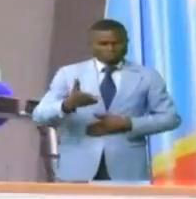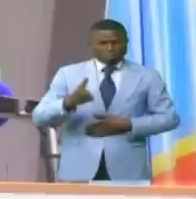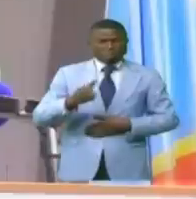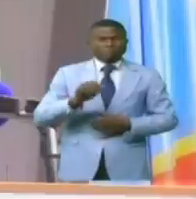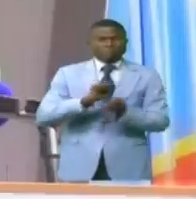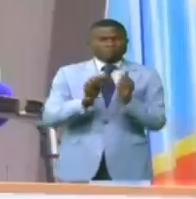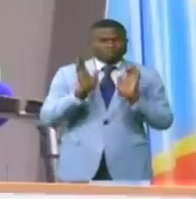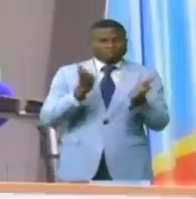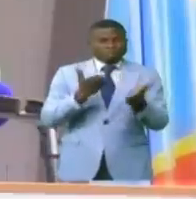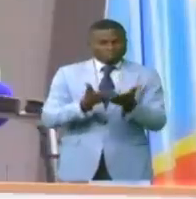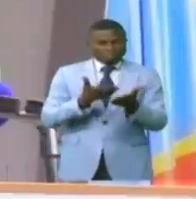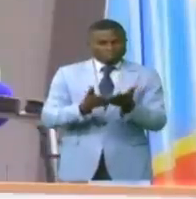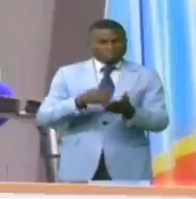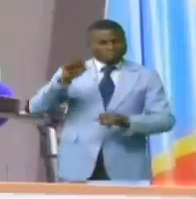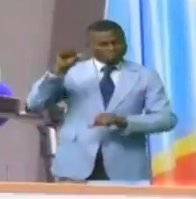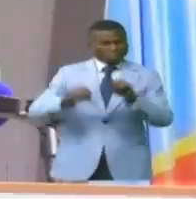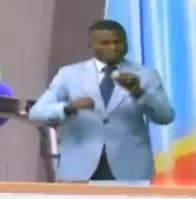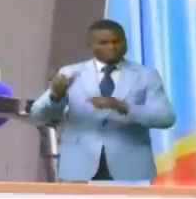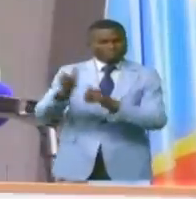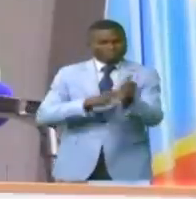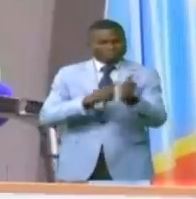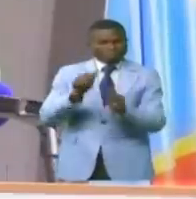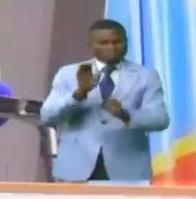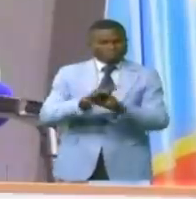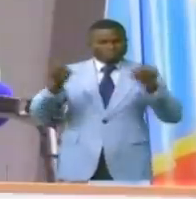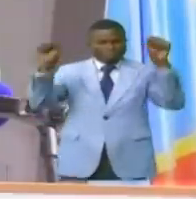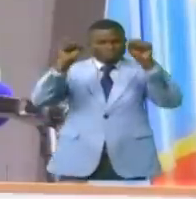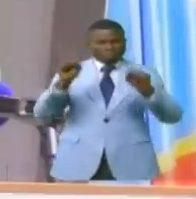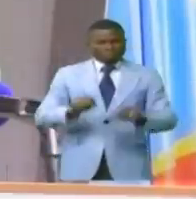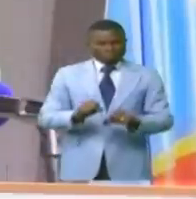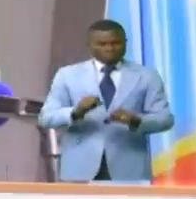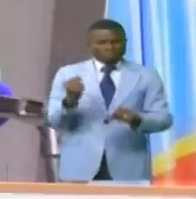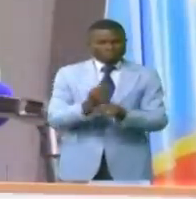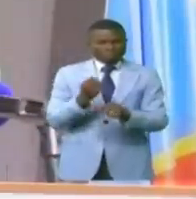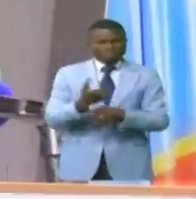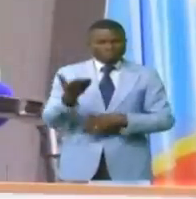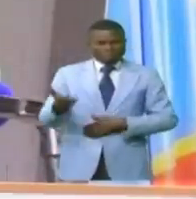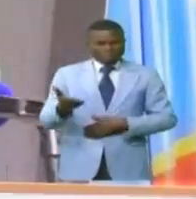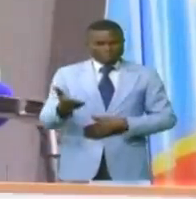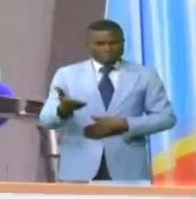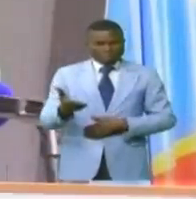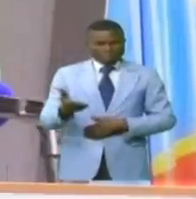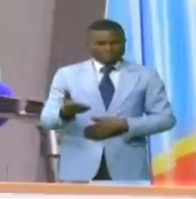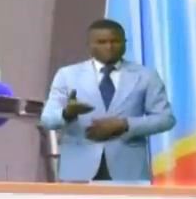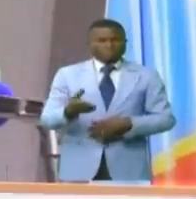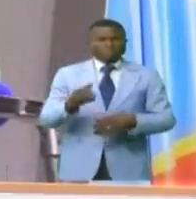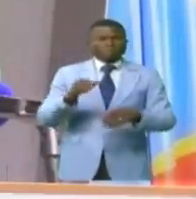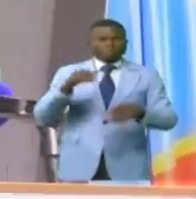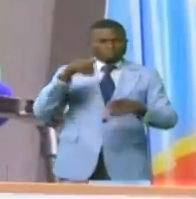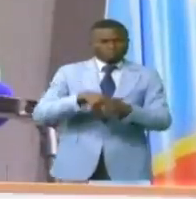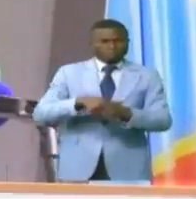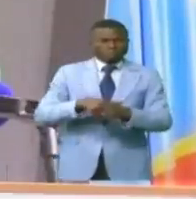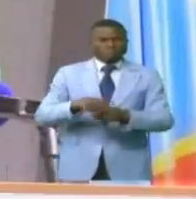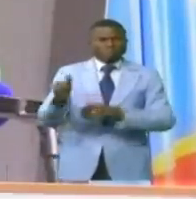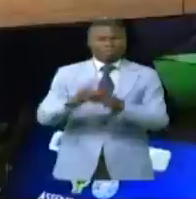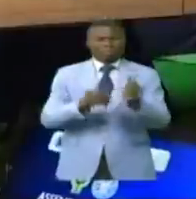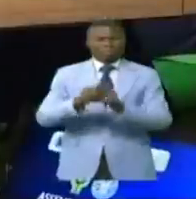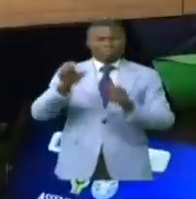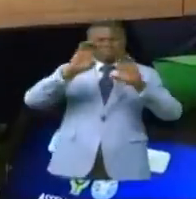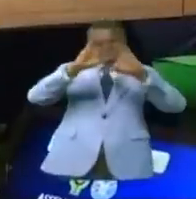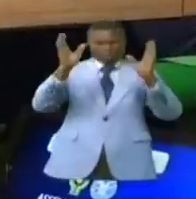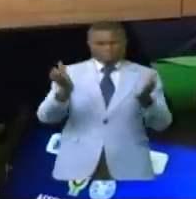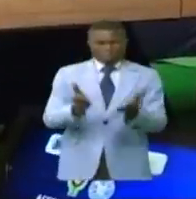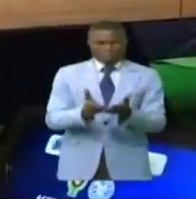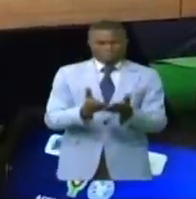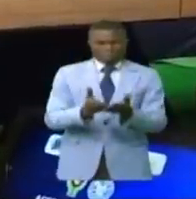ont négativement affecté plusieurs systèmes de production dont dépendent nos communautés, ainsi que leur milieu de